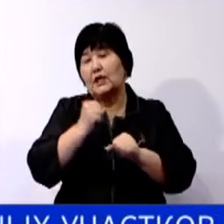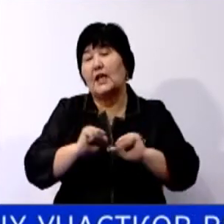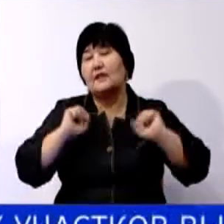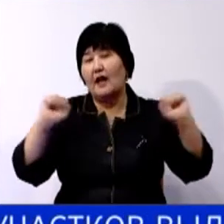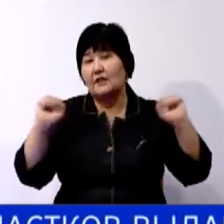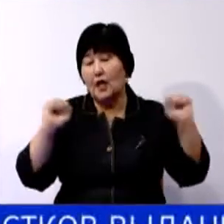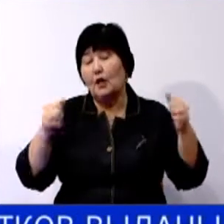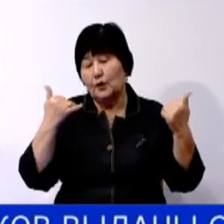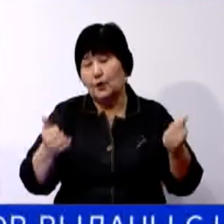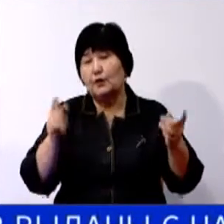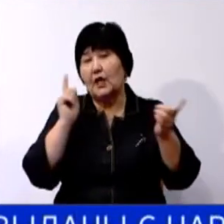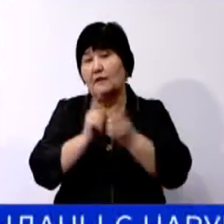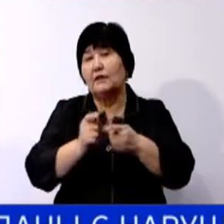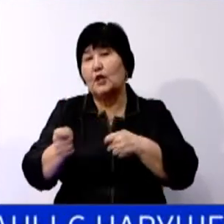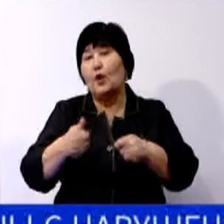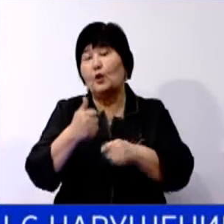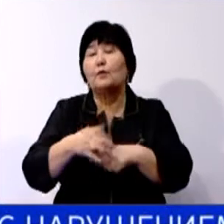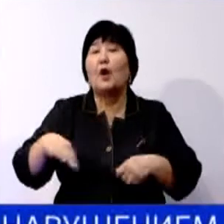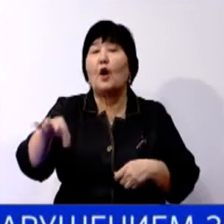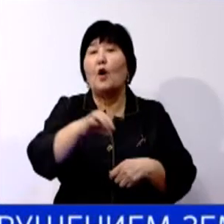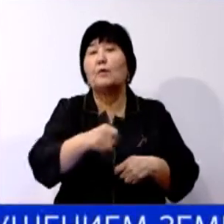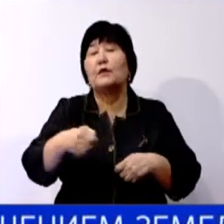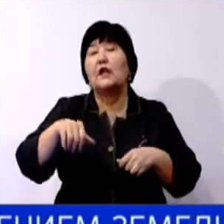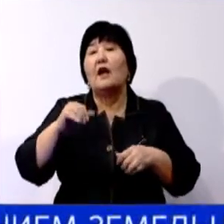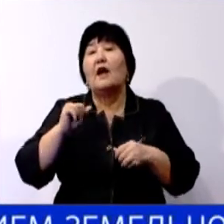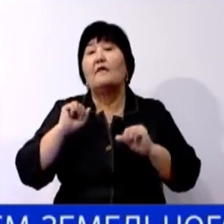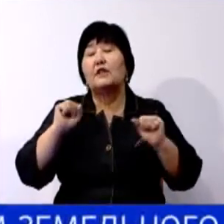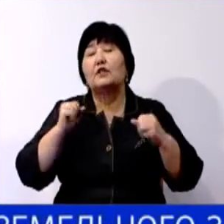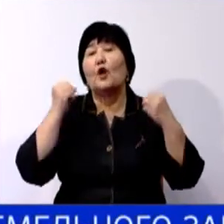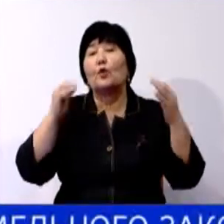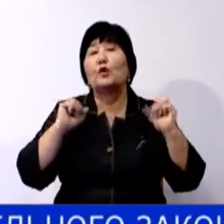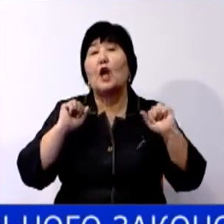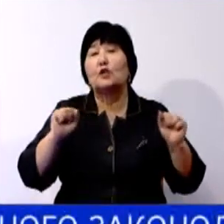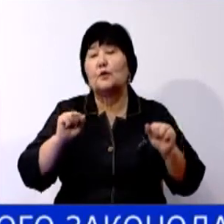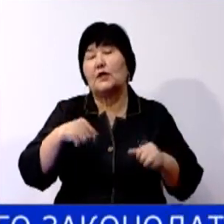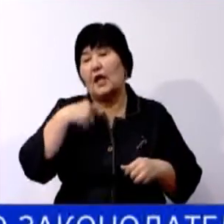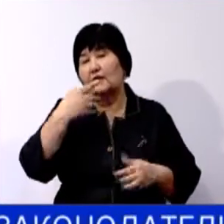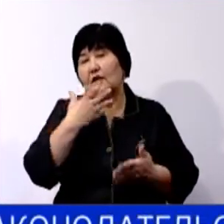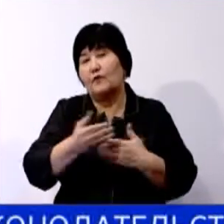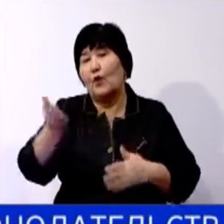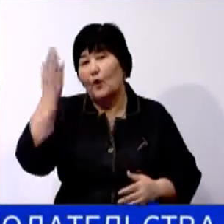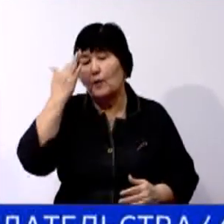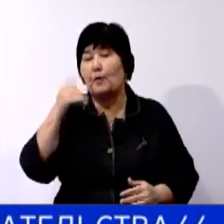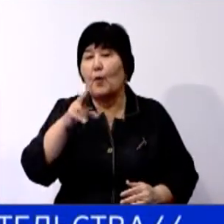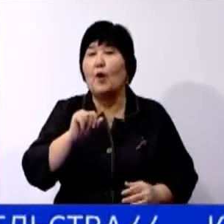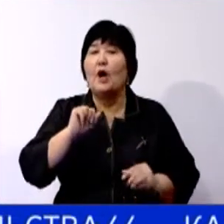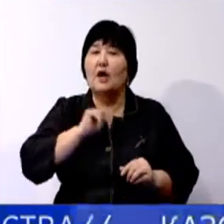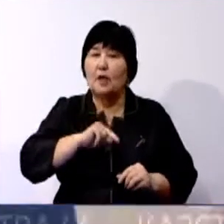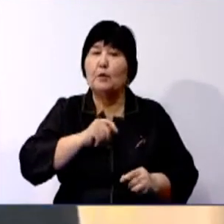сегодня на встрече с руководством областного управления физической культуры и спорта высказали свое мнение по работе управления